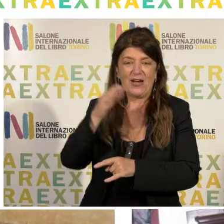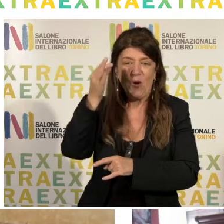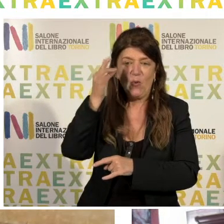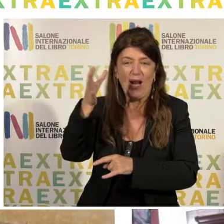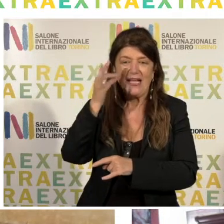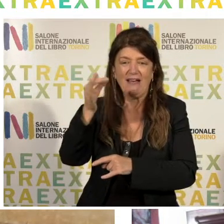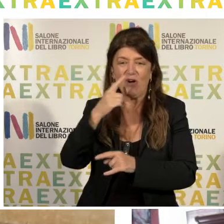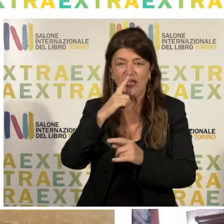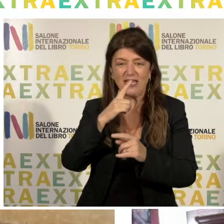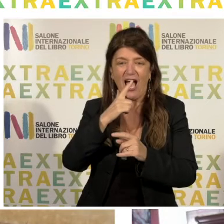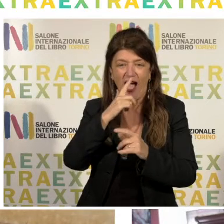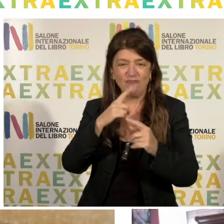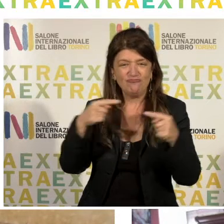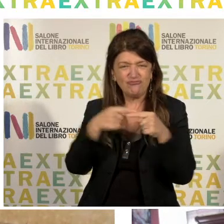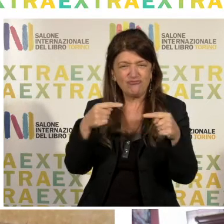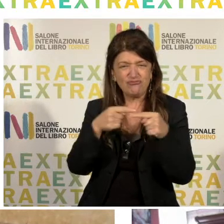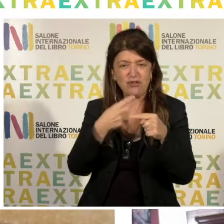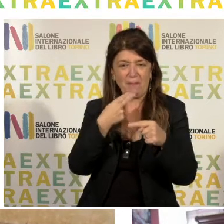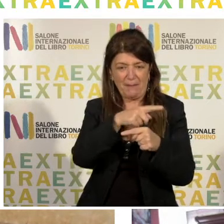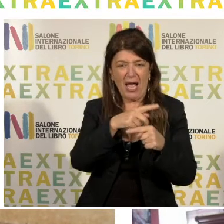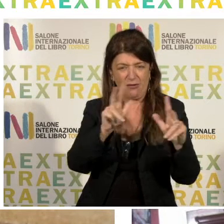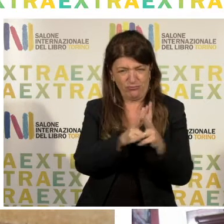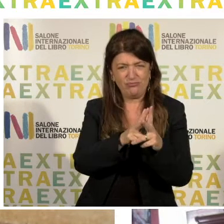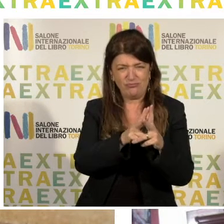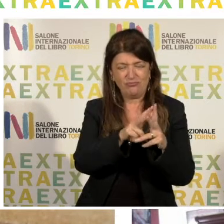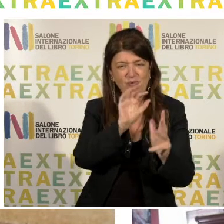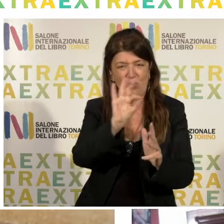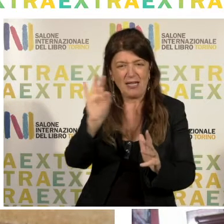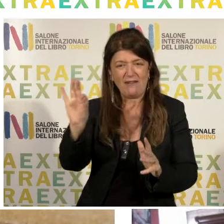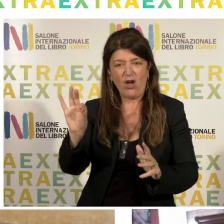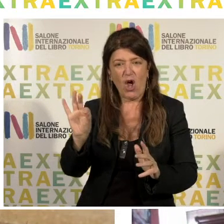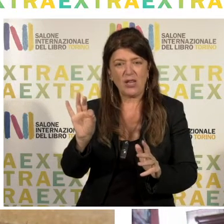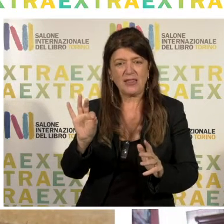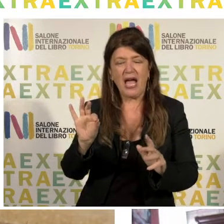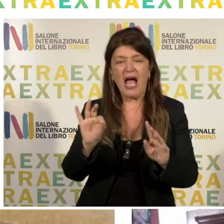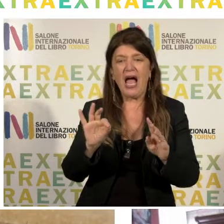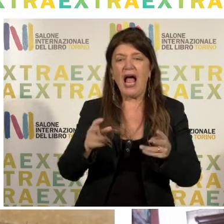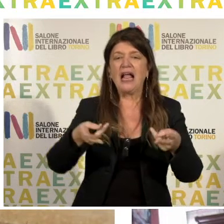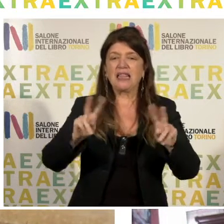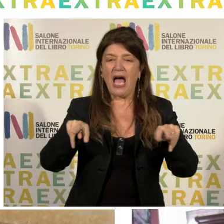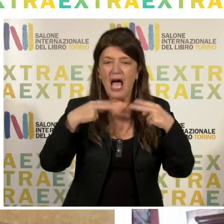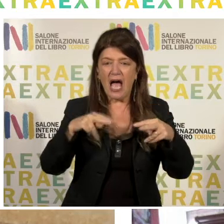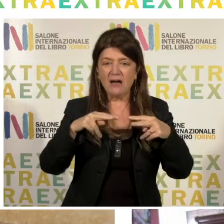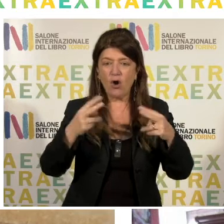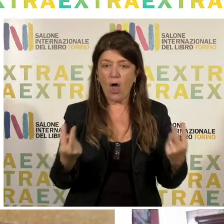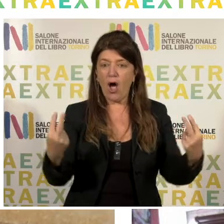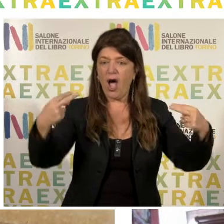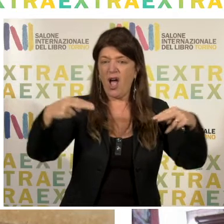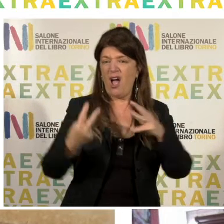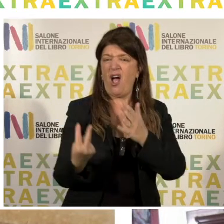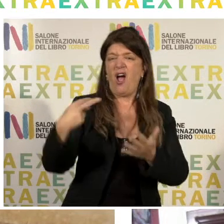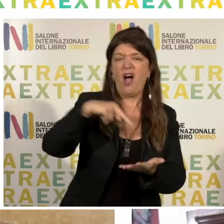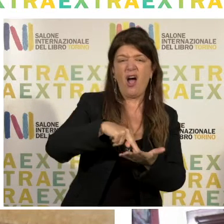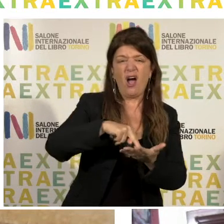talvolta con mio padre e si alzava dal tavolo. Scappava